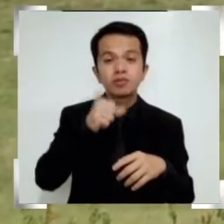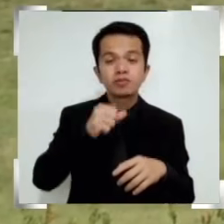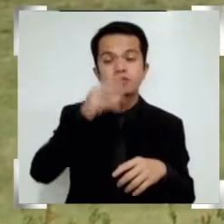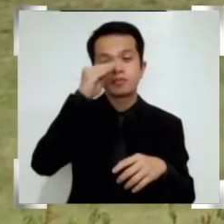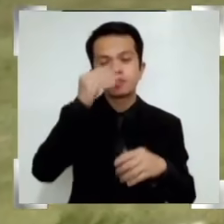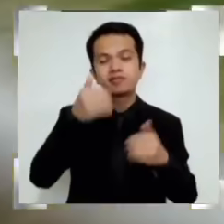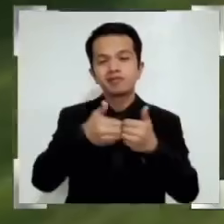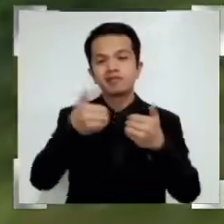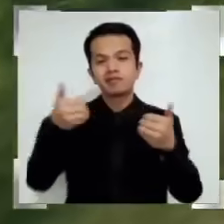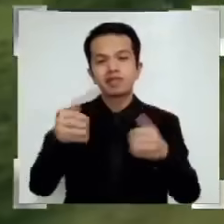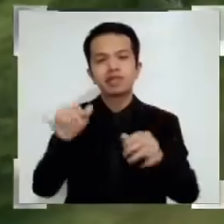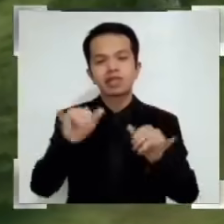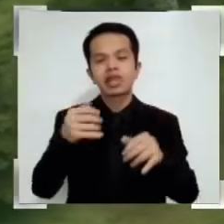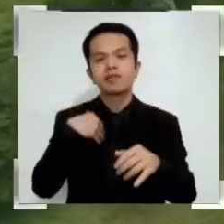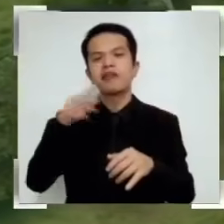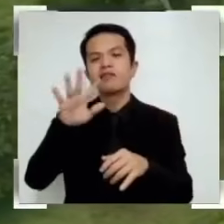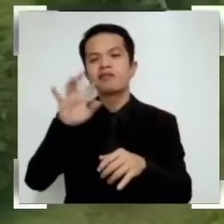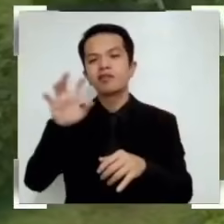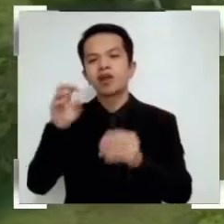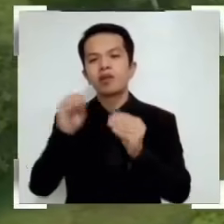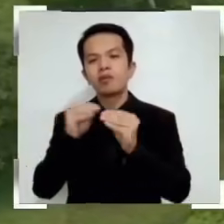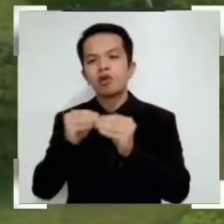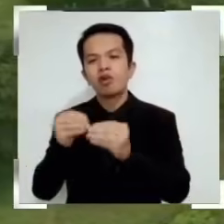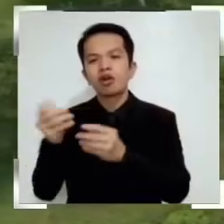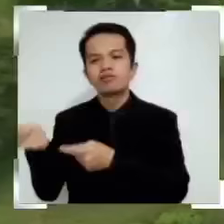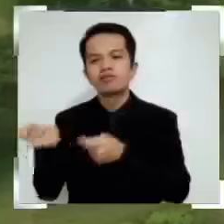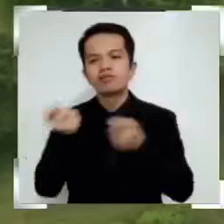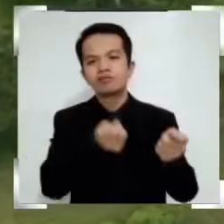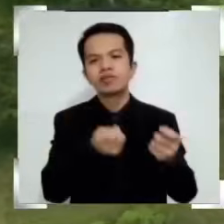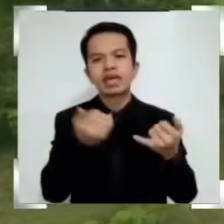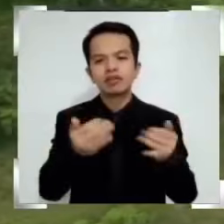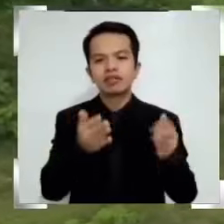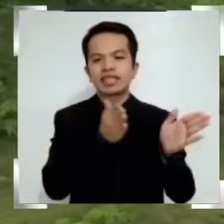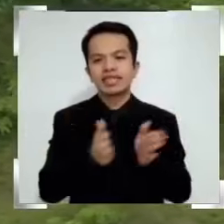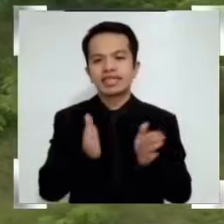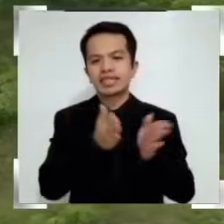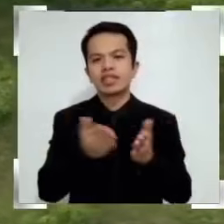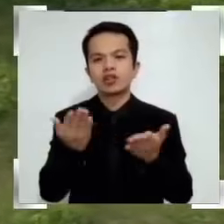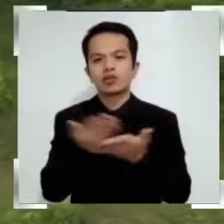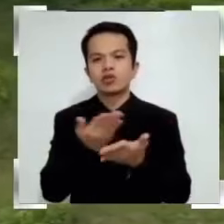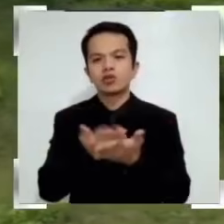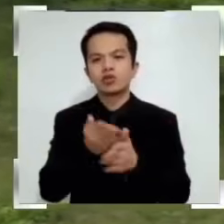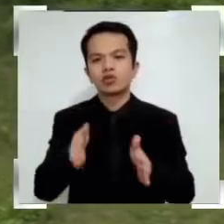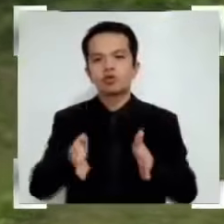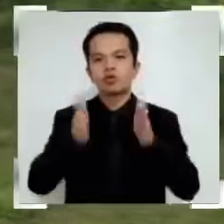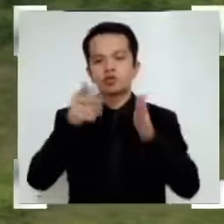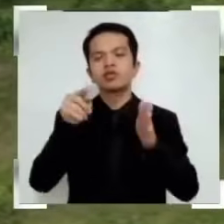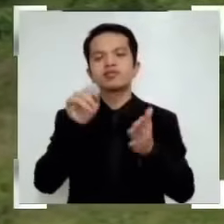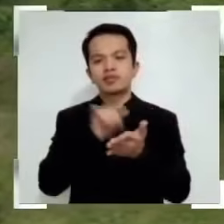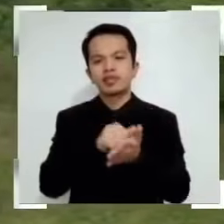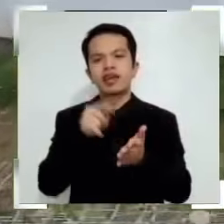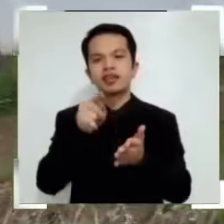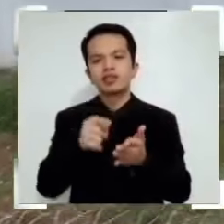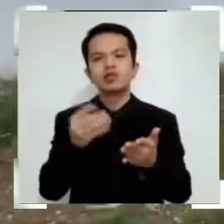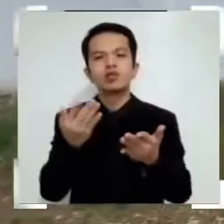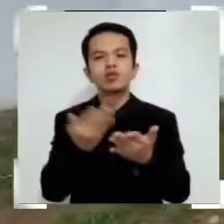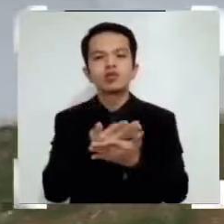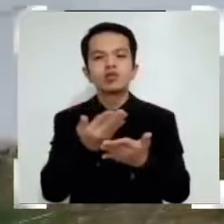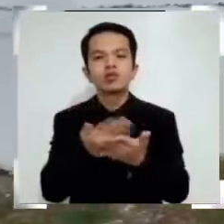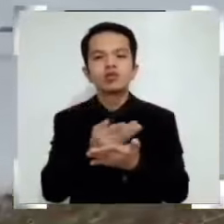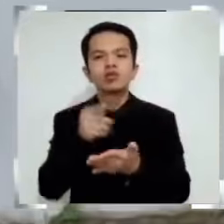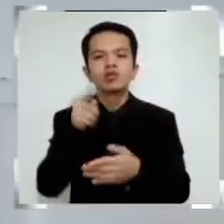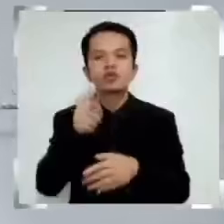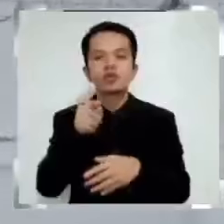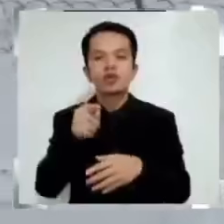mula Bilibid. Kaya inihahandaan na ang isang bagong gusaling magiging pinakamodernong kulungan daw sa bansa. Napapalibutan